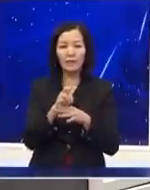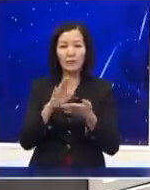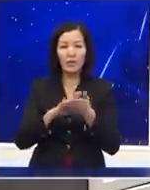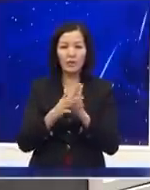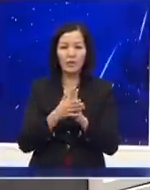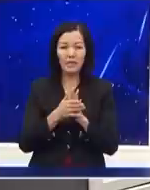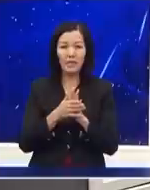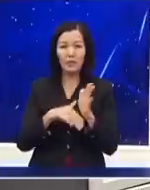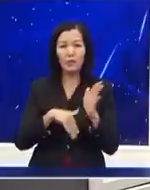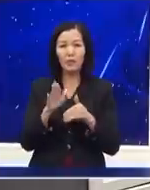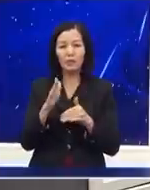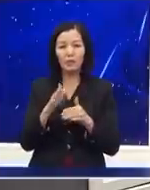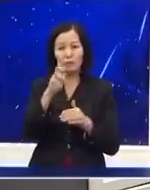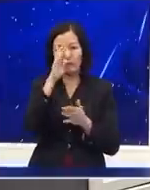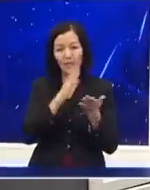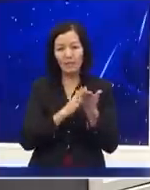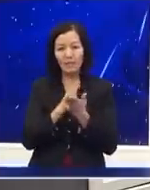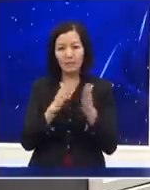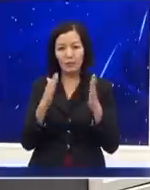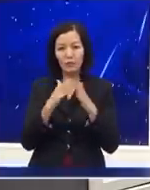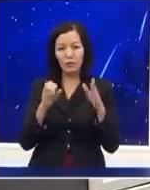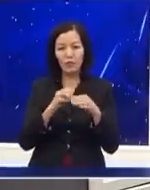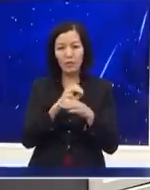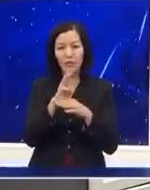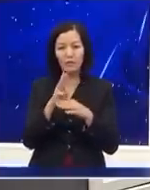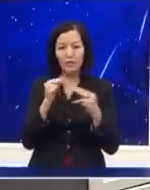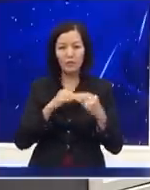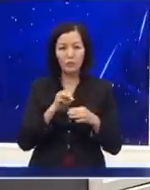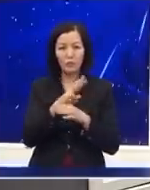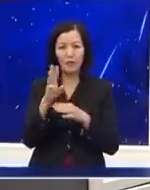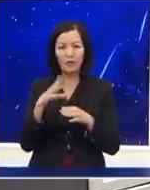жасалған, қызметтік үймен қамтылған және жұмыспен қамтылған